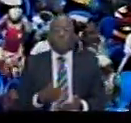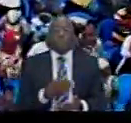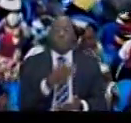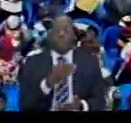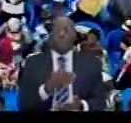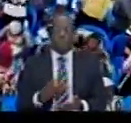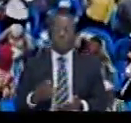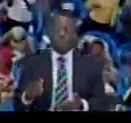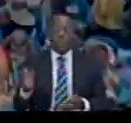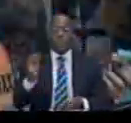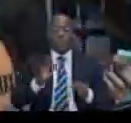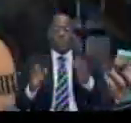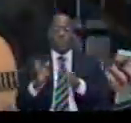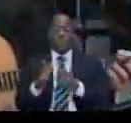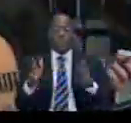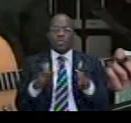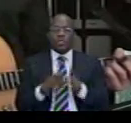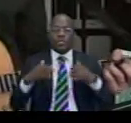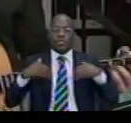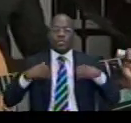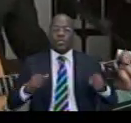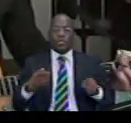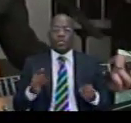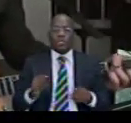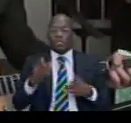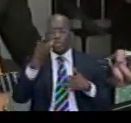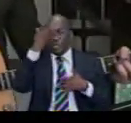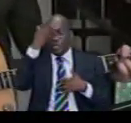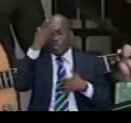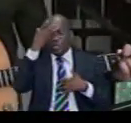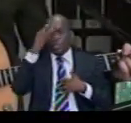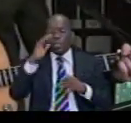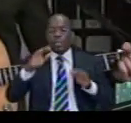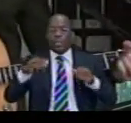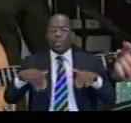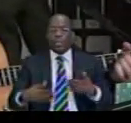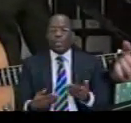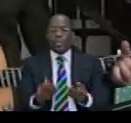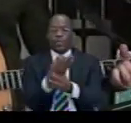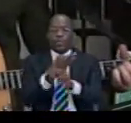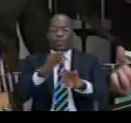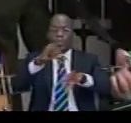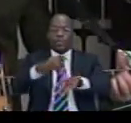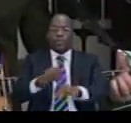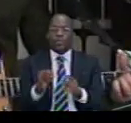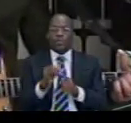Jésus guérit les malades, accorde aussi la liberté.